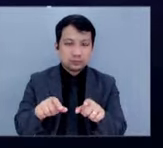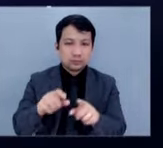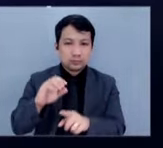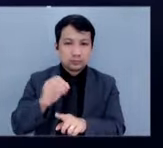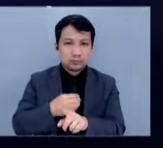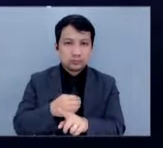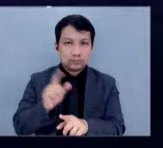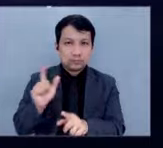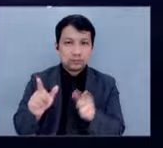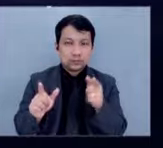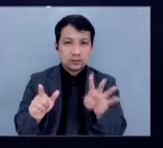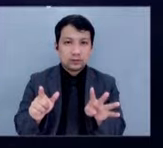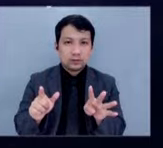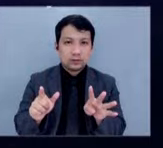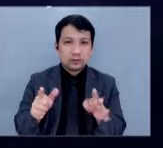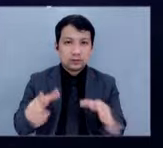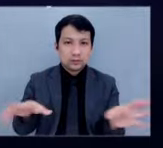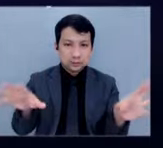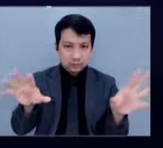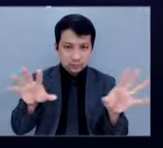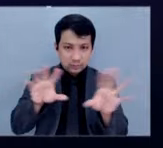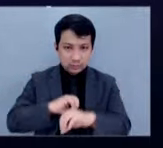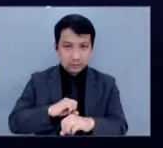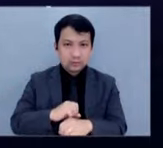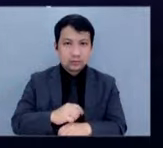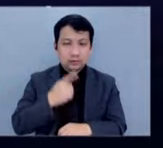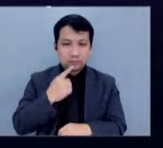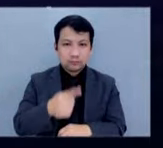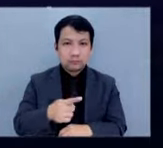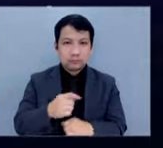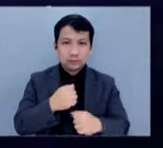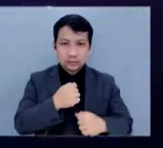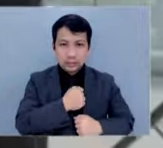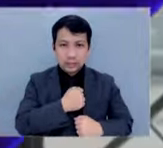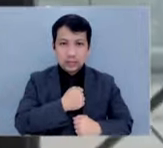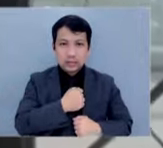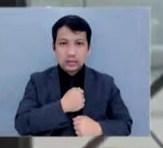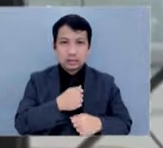na inaasahang matatapos ni J-Hope ang kanyang military service.